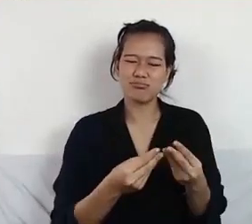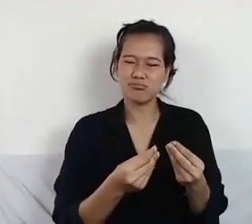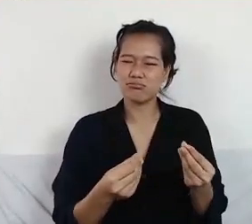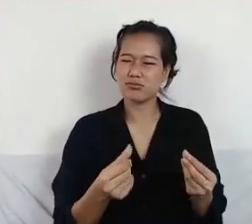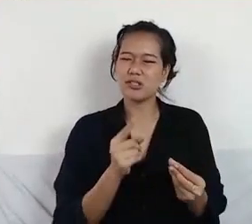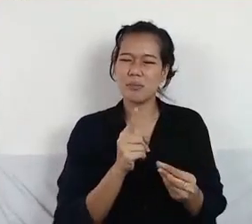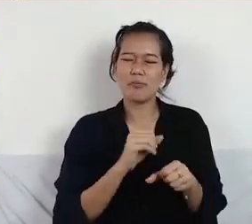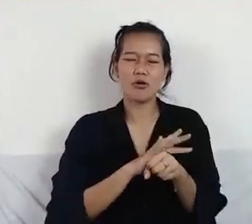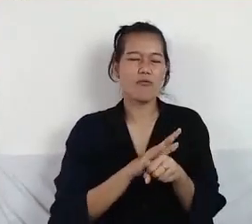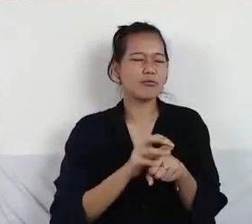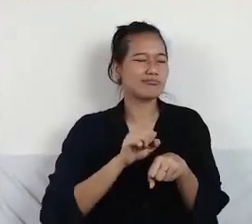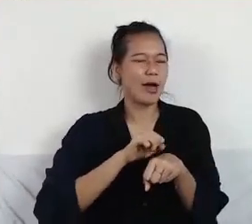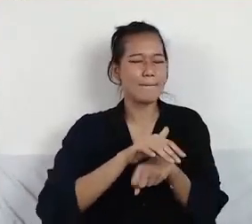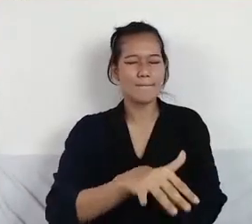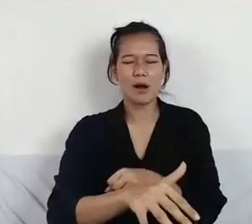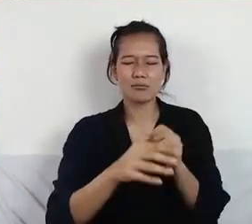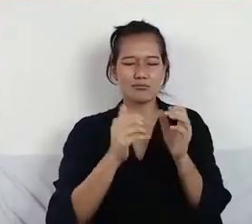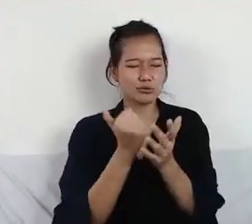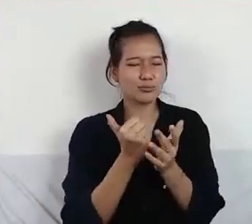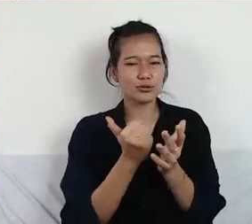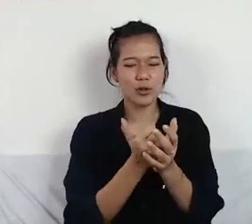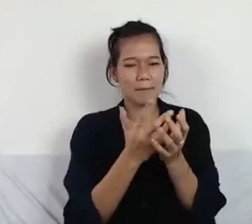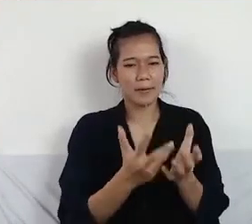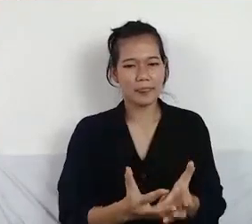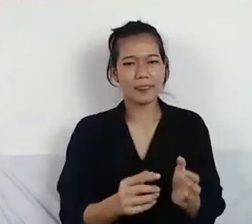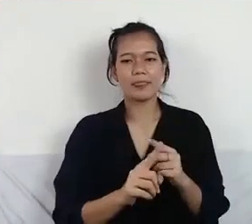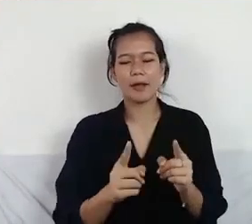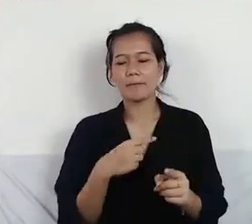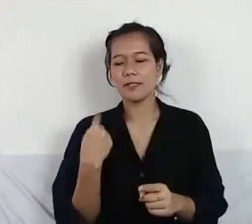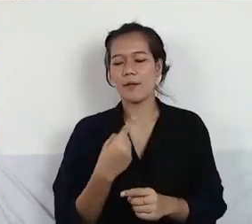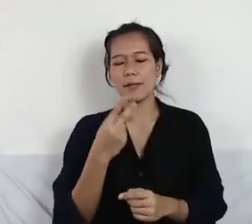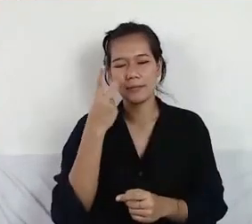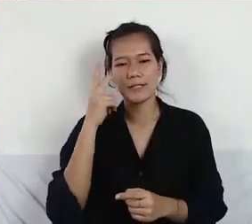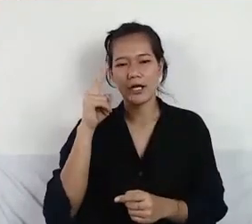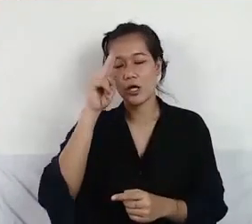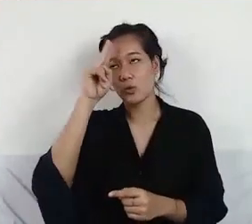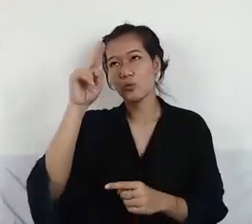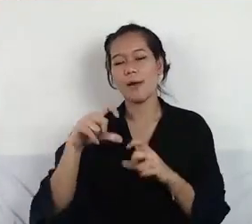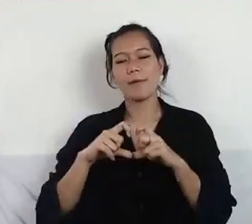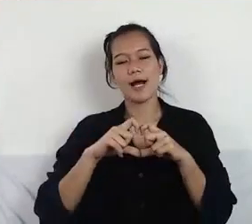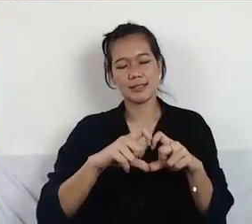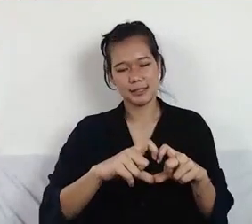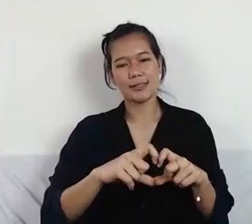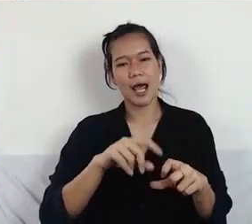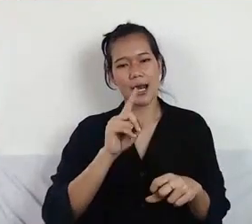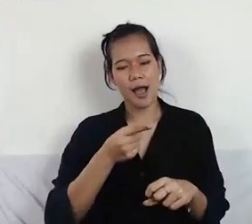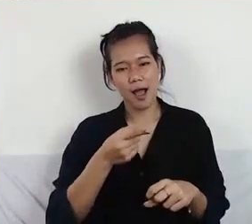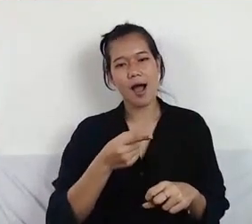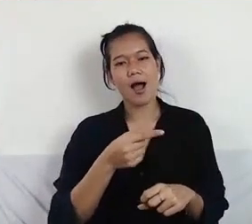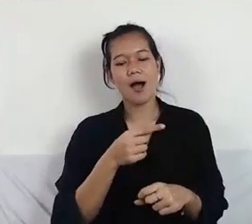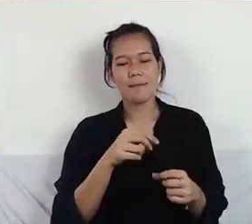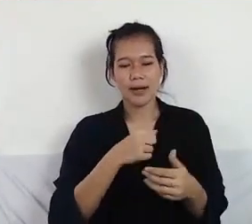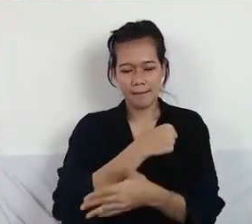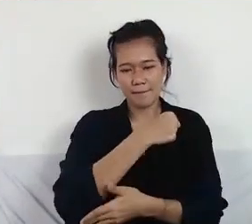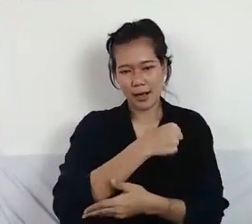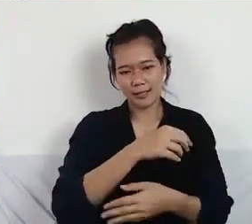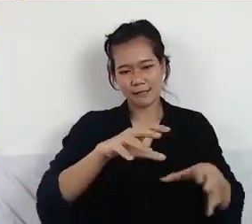berdampak luas di tengah-tengah kehidupan. Namun kami yakin Tuhan mencintai dan mengasihi bangsa ini. Dengan demikian